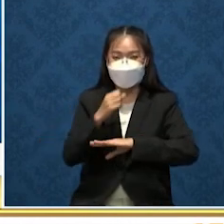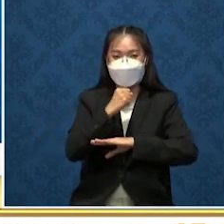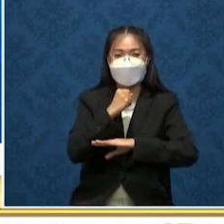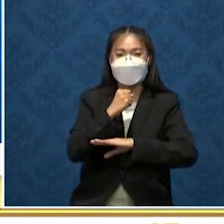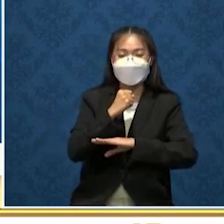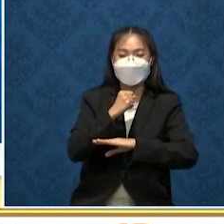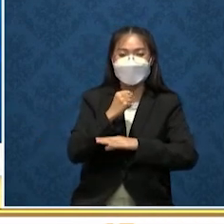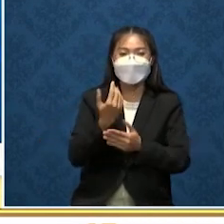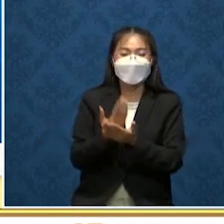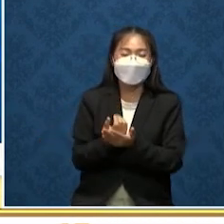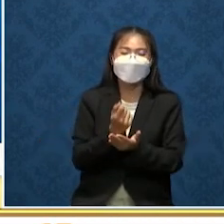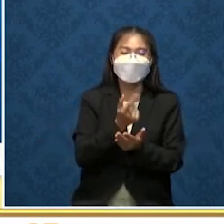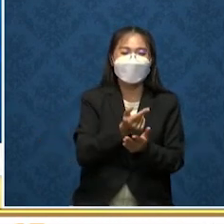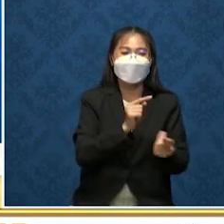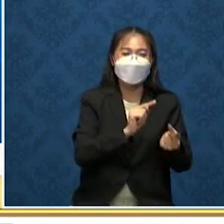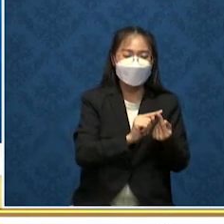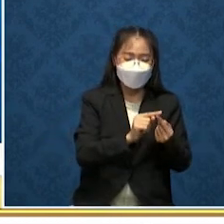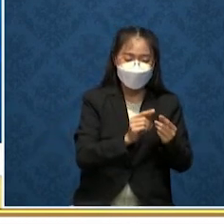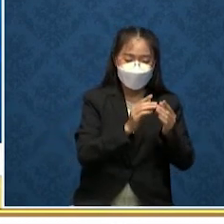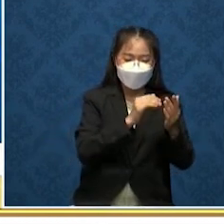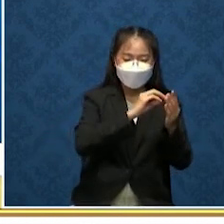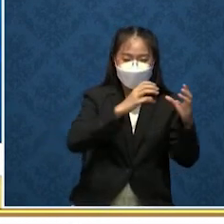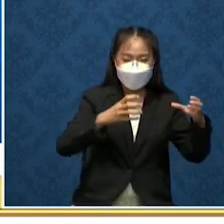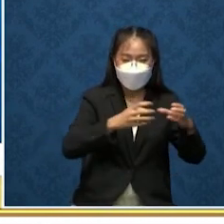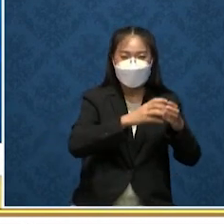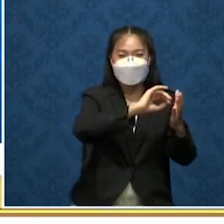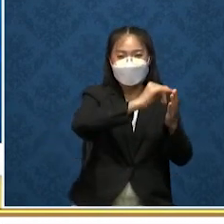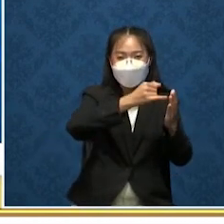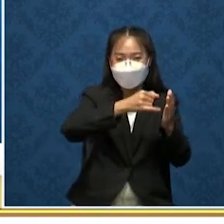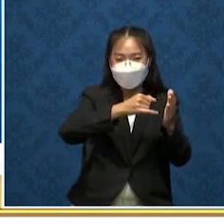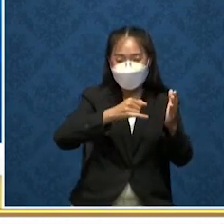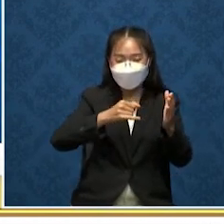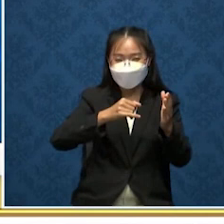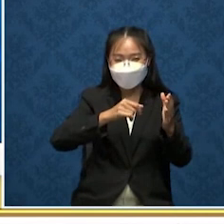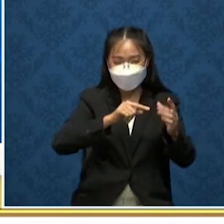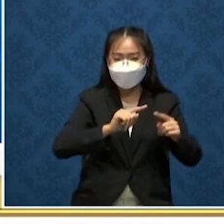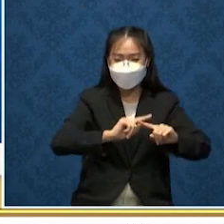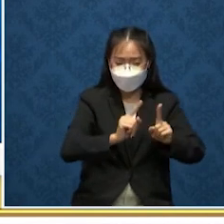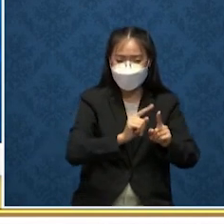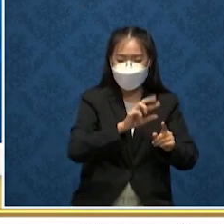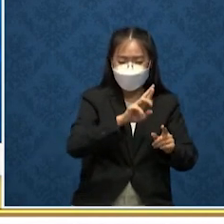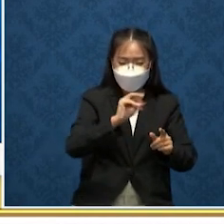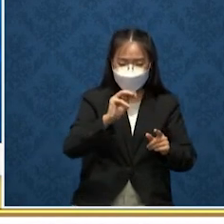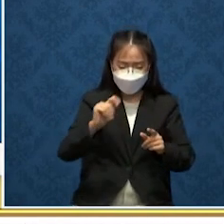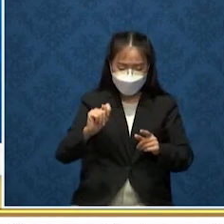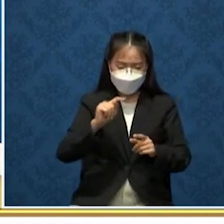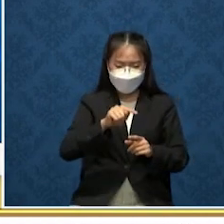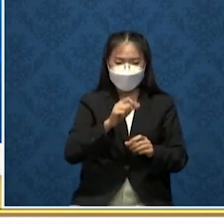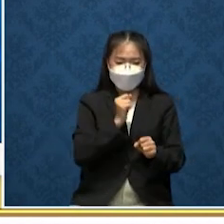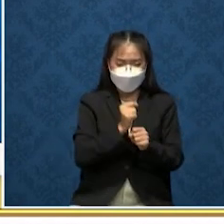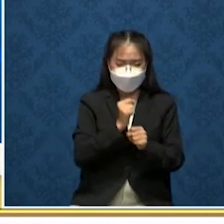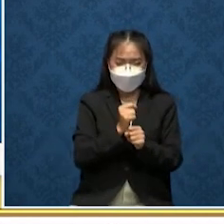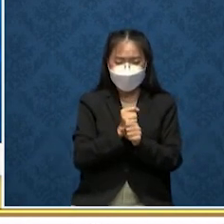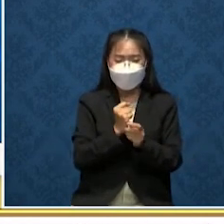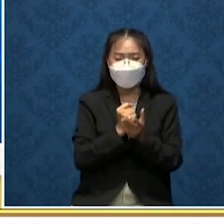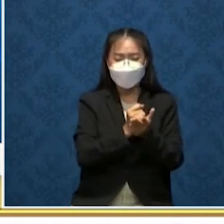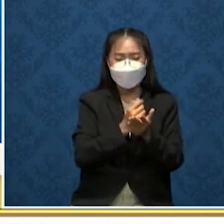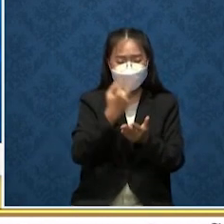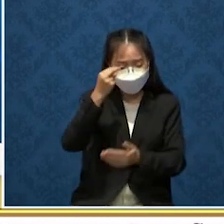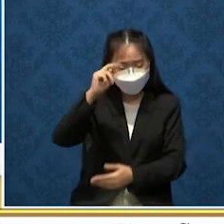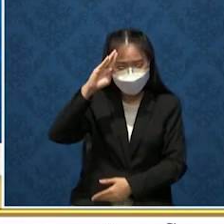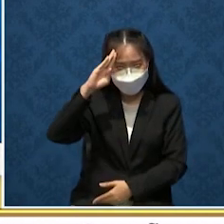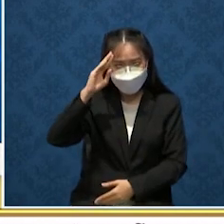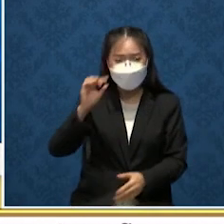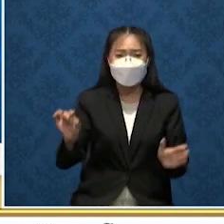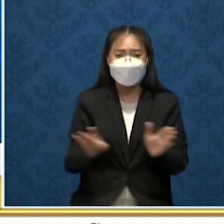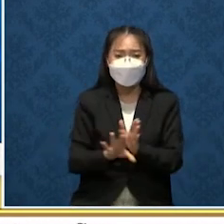สมัครส.สเป็นโซนๆเป็นกลุ่มจังหวัดแต่รัฐมนตรีท่านนี้ก็เป็นลูกน้องนายกรัฐมนตรีนะครับแล้วสุดท้ายเนี่ยมันก็คือ